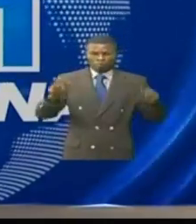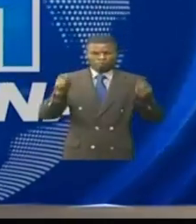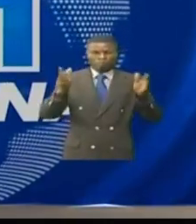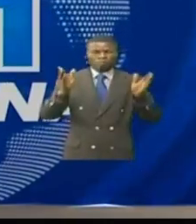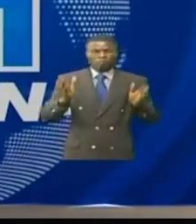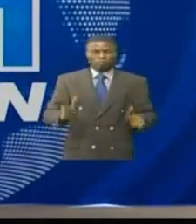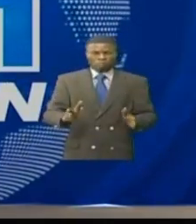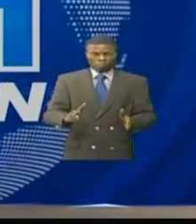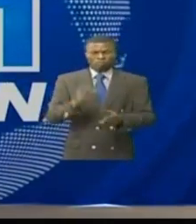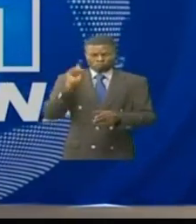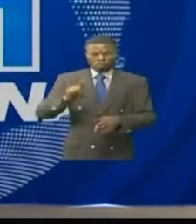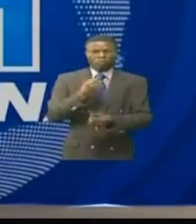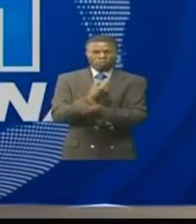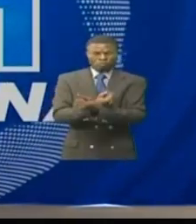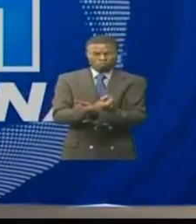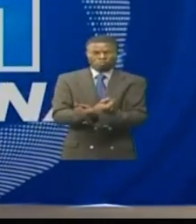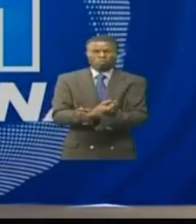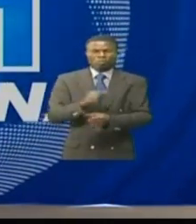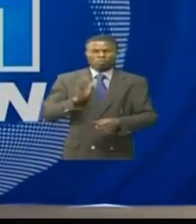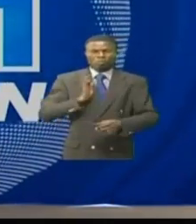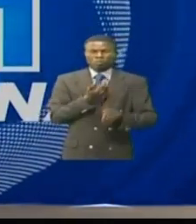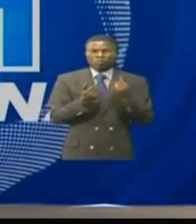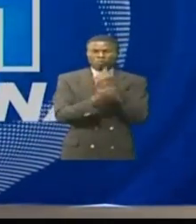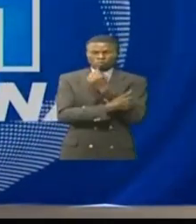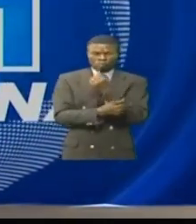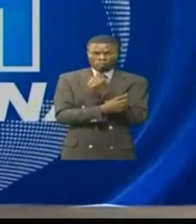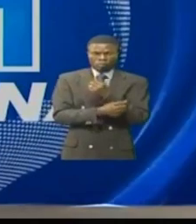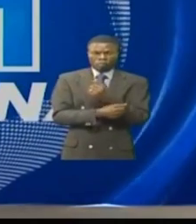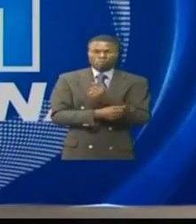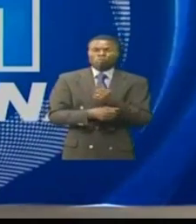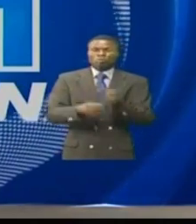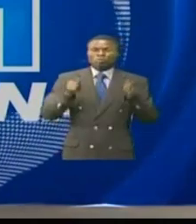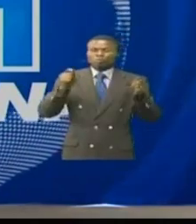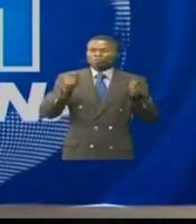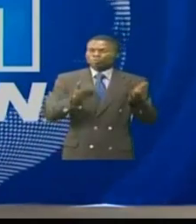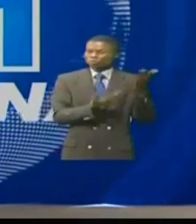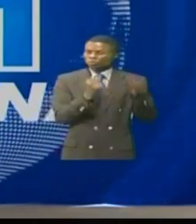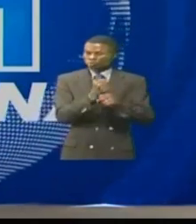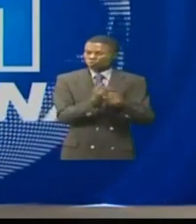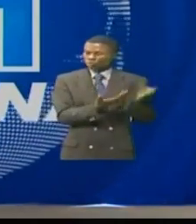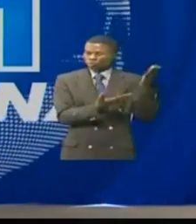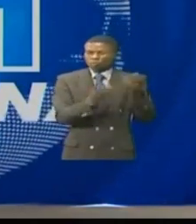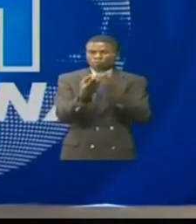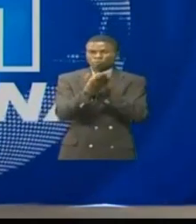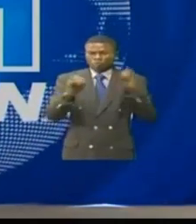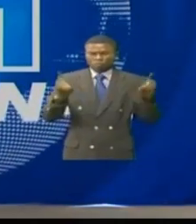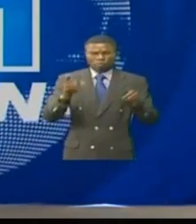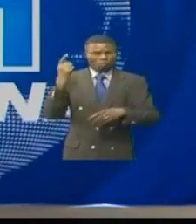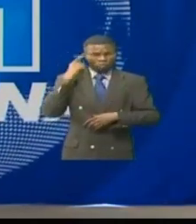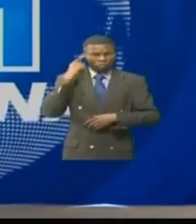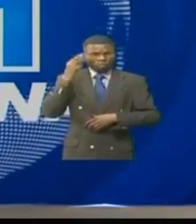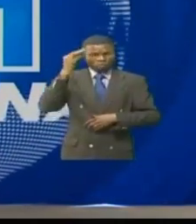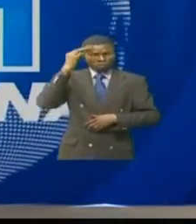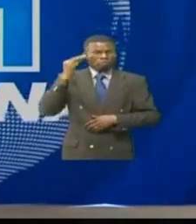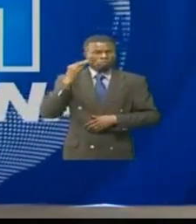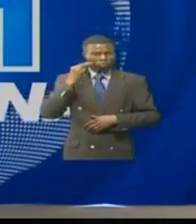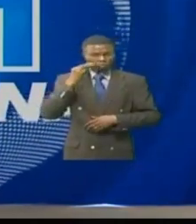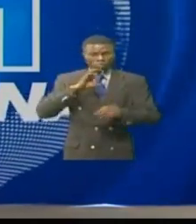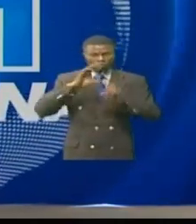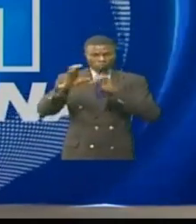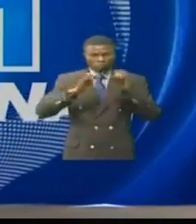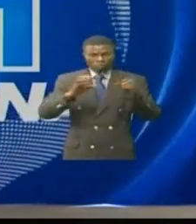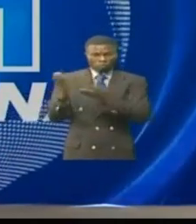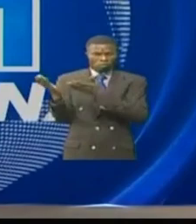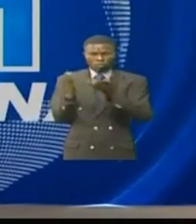est respectée en RDC. Les médias ont un rôle important à jouer dans la démocratie. On écoute Patrick Muyaya, ministre